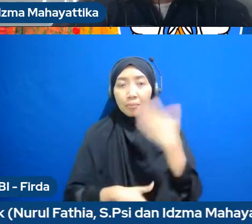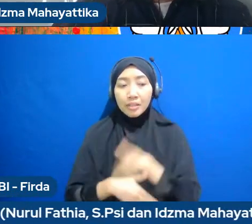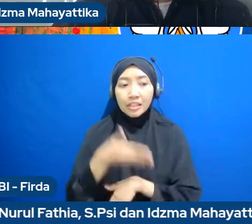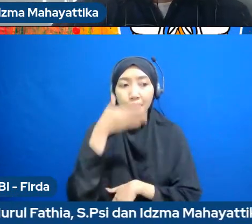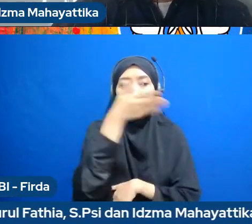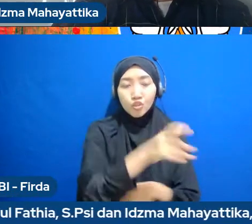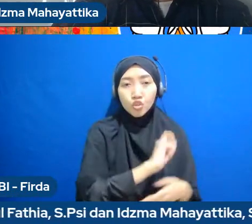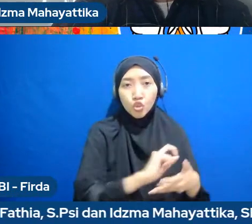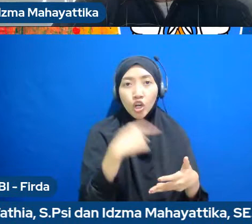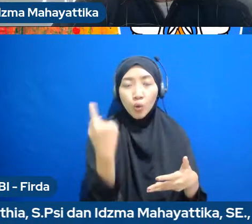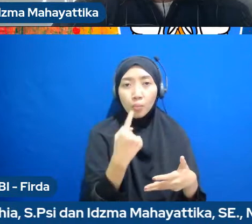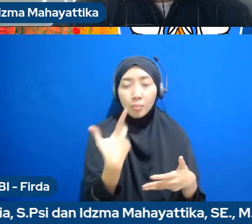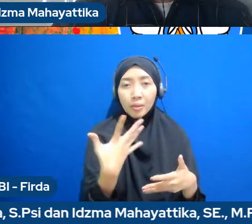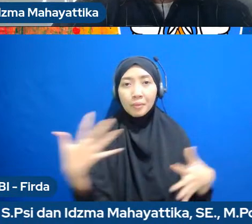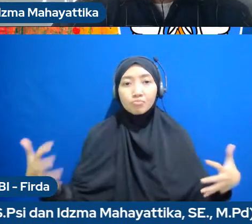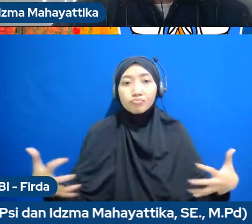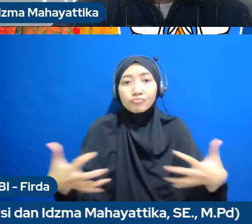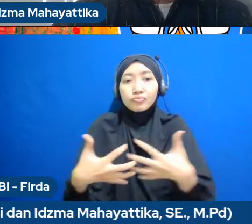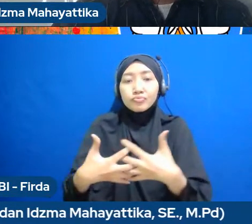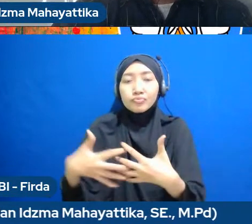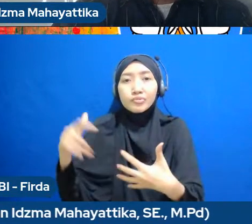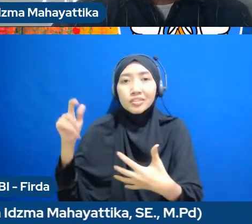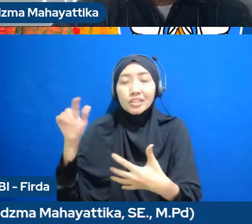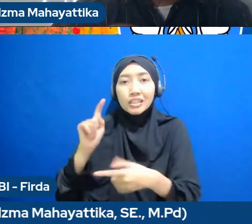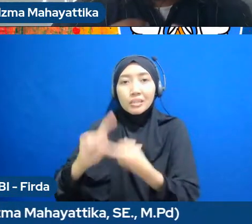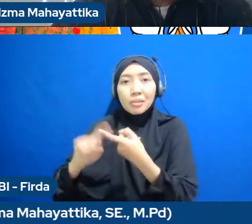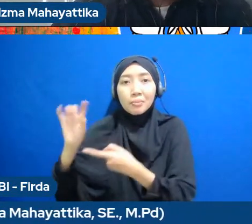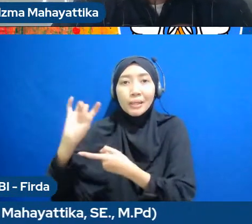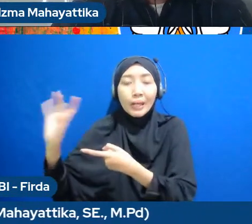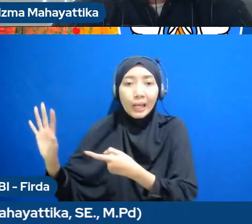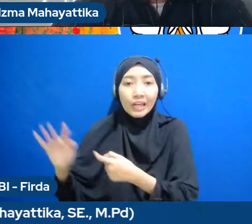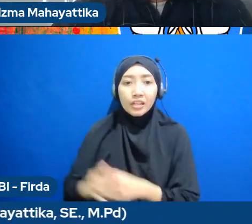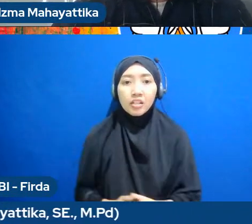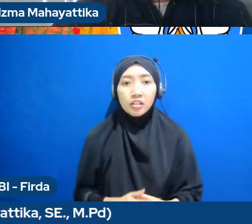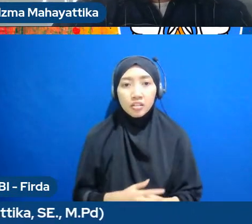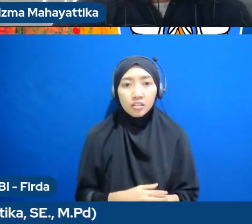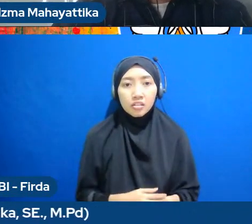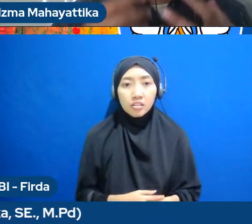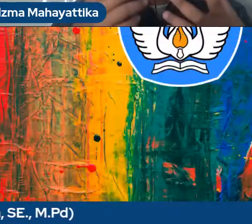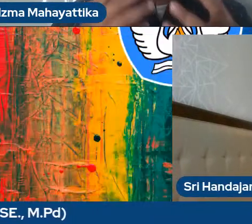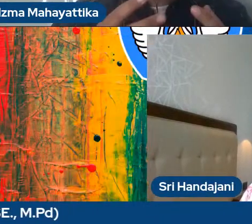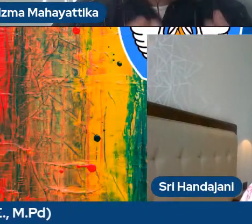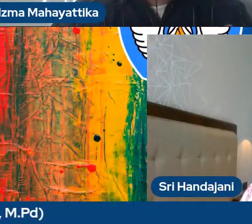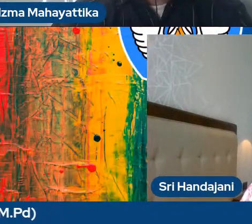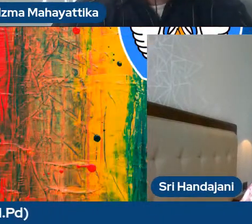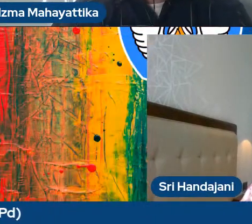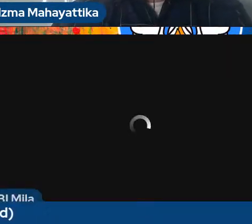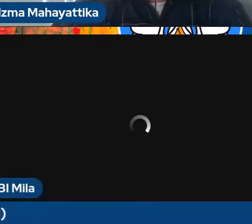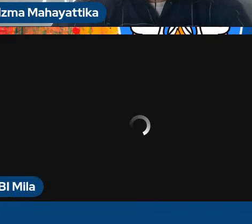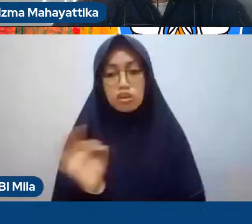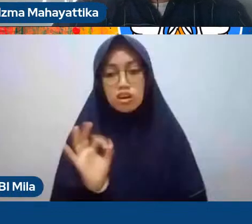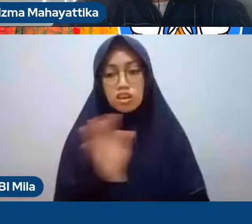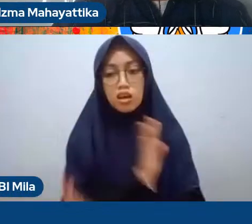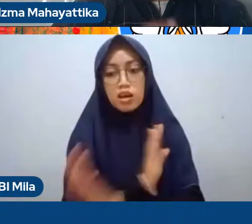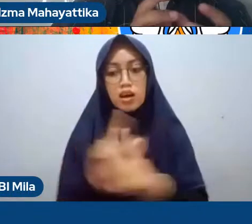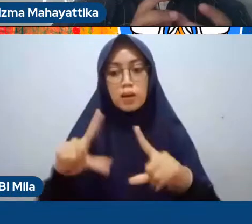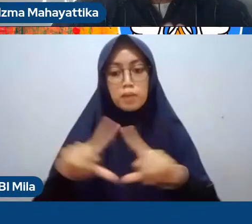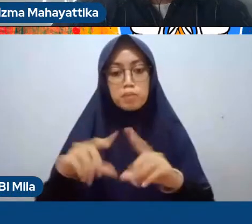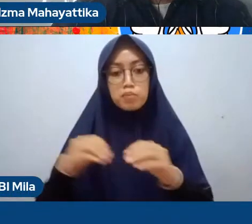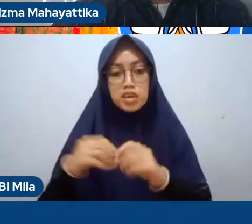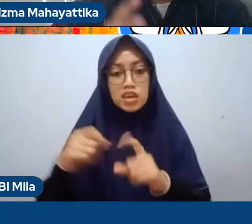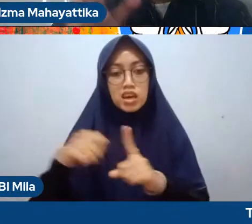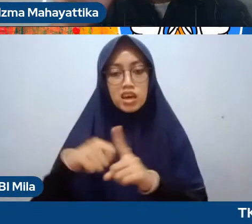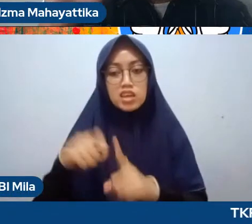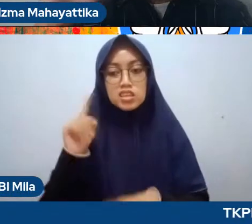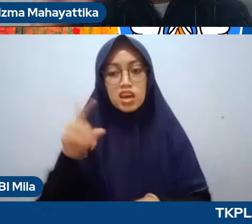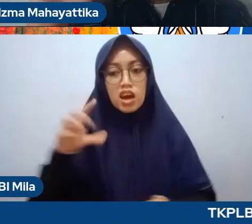ABK. Nah, maka PR-nya adalah jangan cuma ABK-nya dikondisiin gitu, kelasnya juga dikondisiin gitu, termasuk